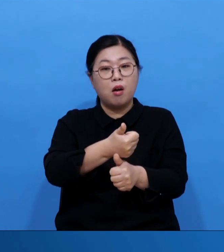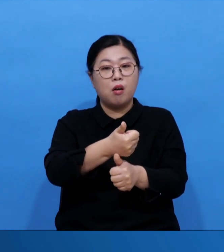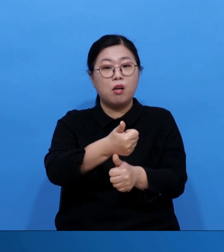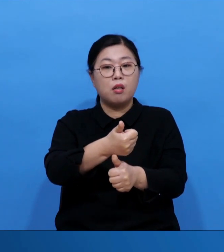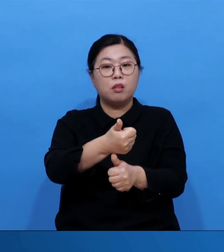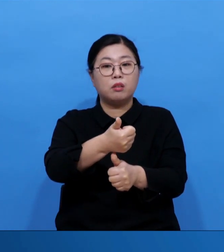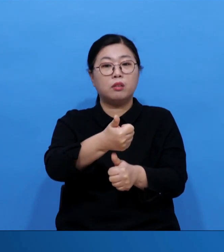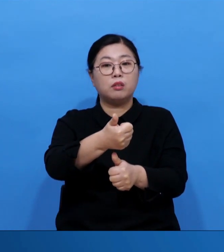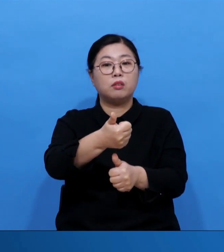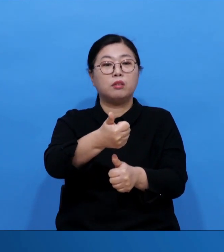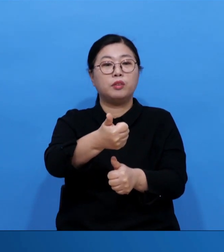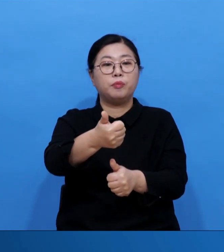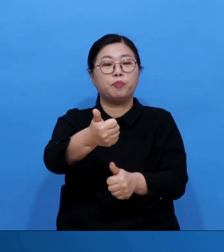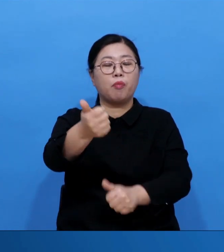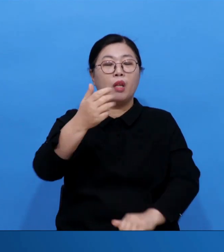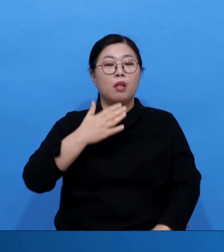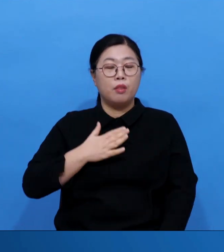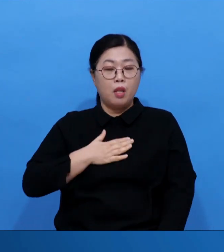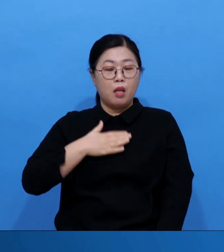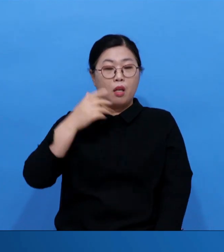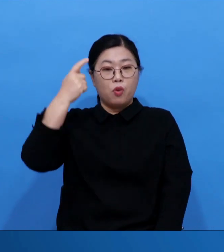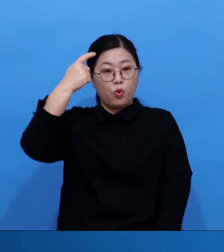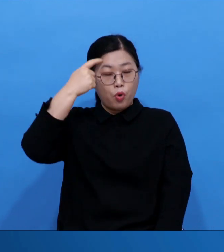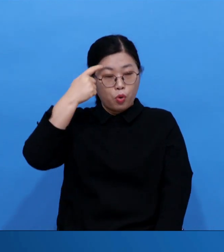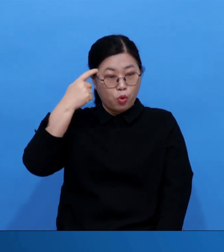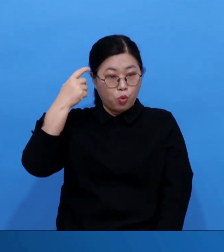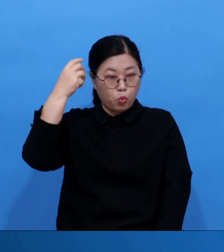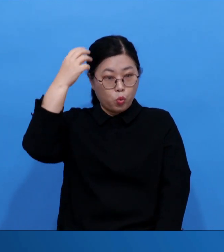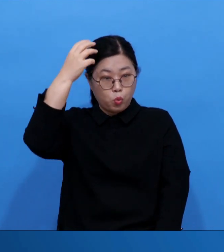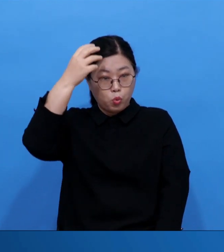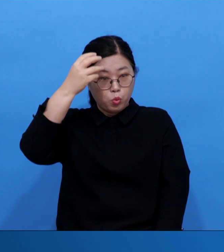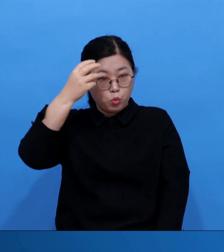이기리라. 내 영혼 내